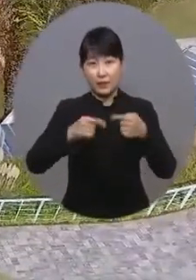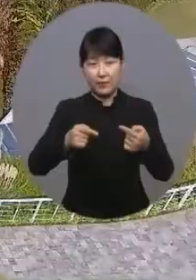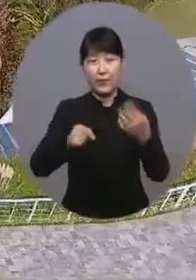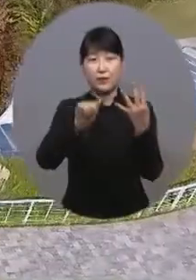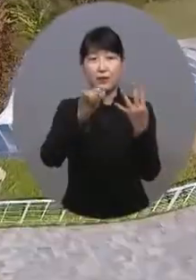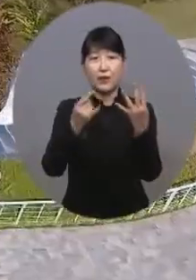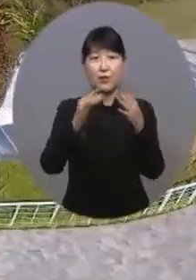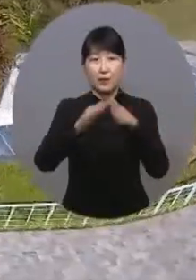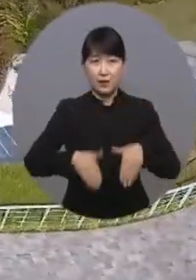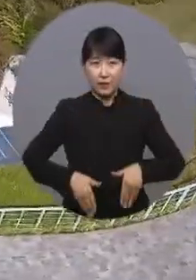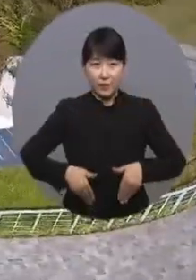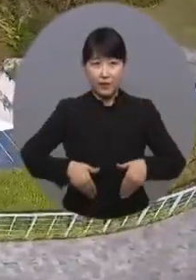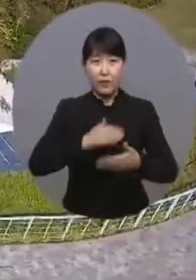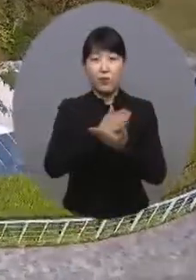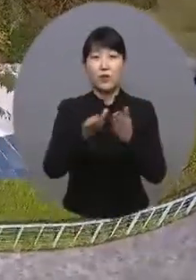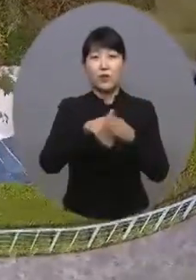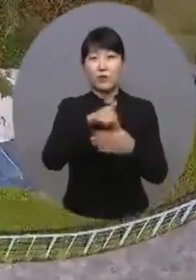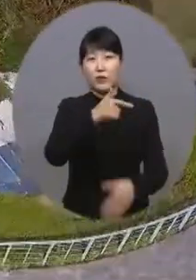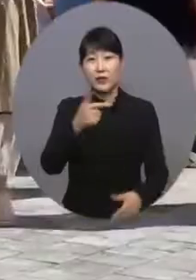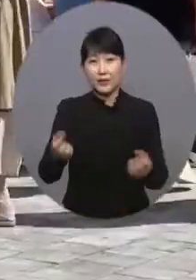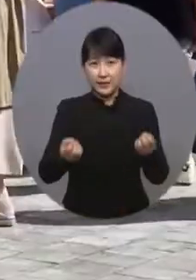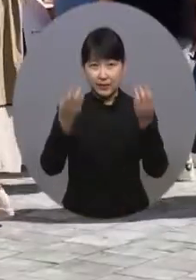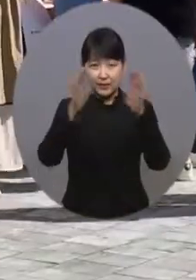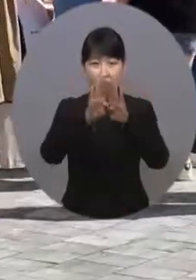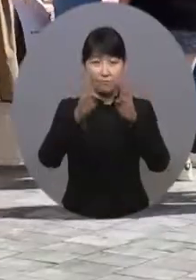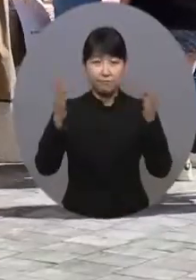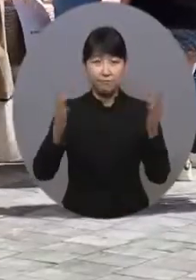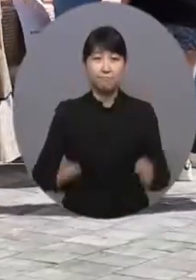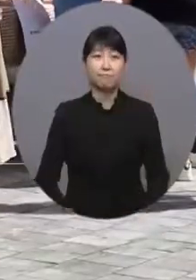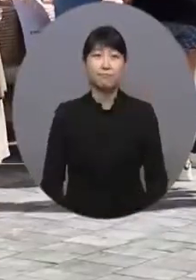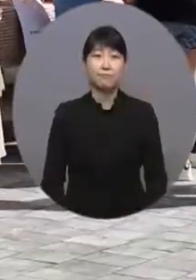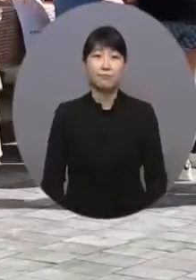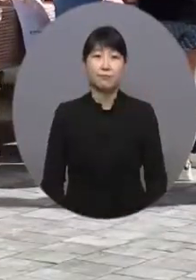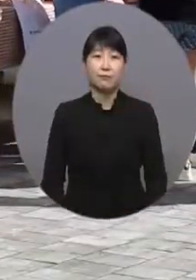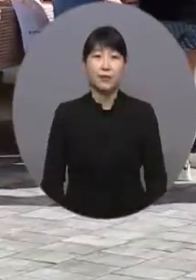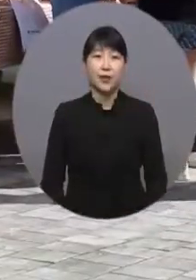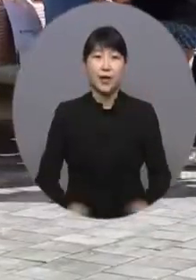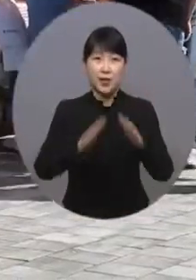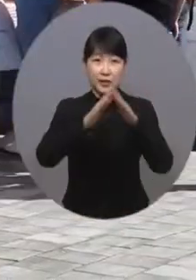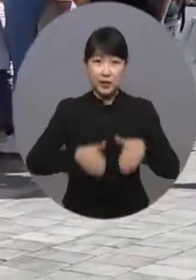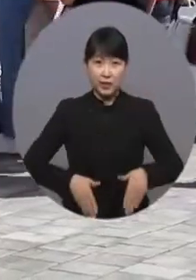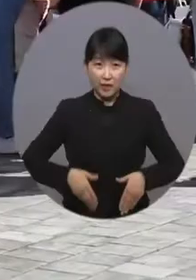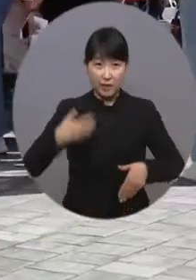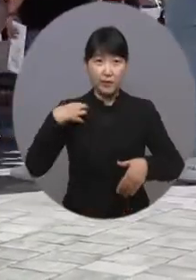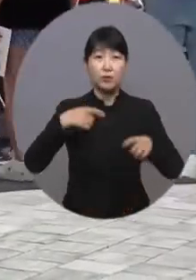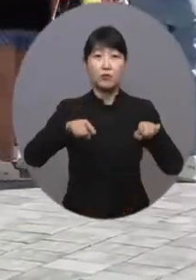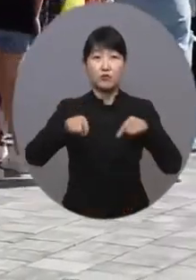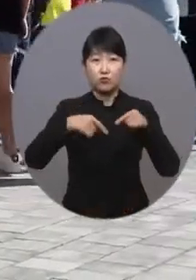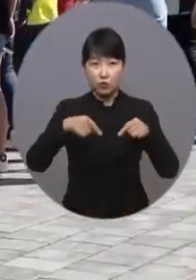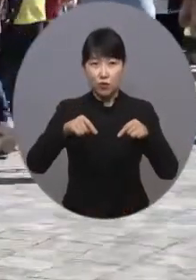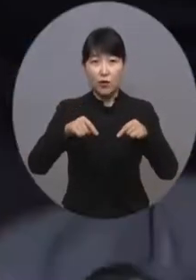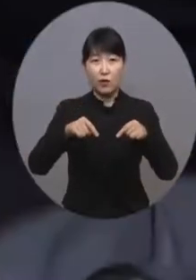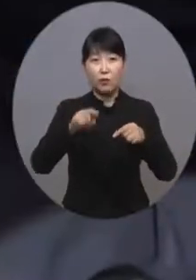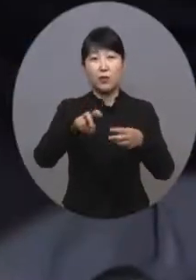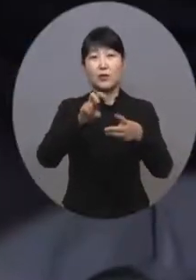전라남도 다문화 가족 큰잔치를 개최했습니다. 전남도가 주최하고 전라남도